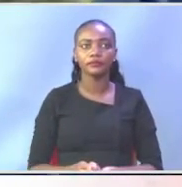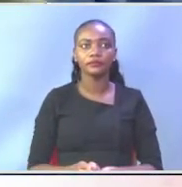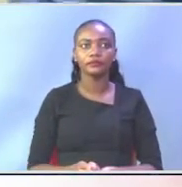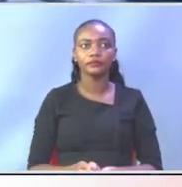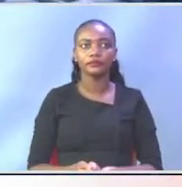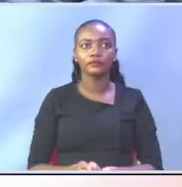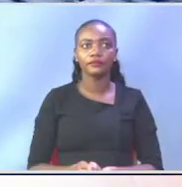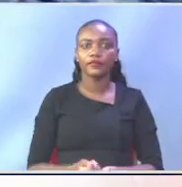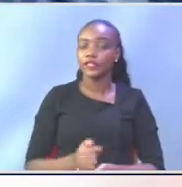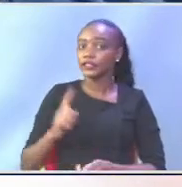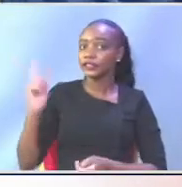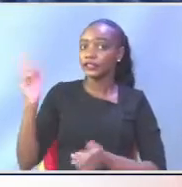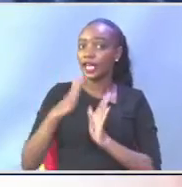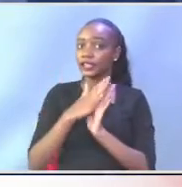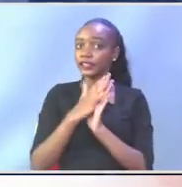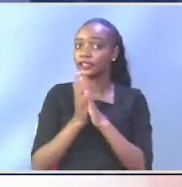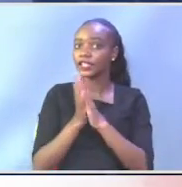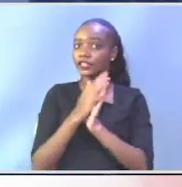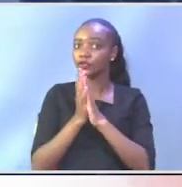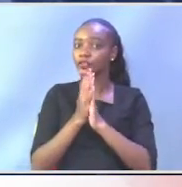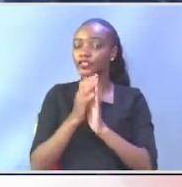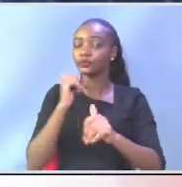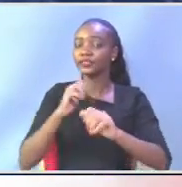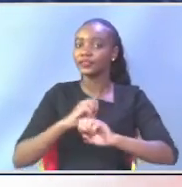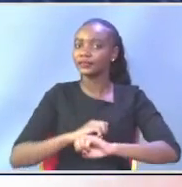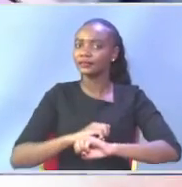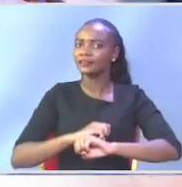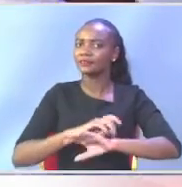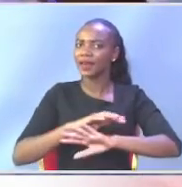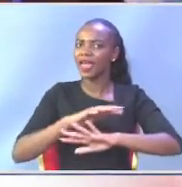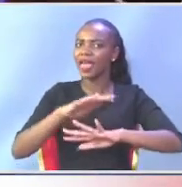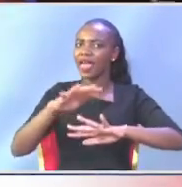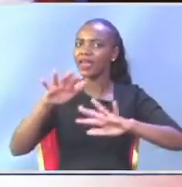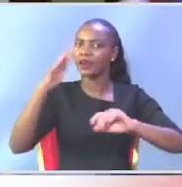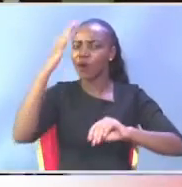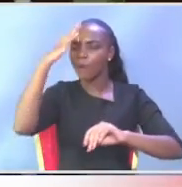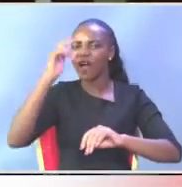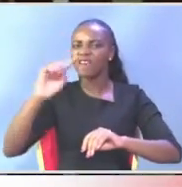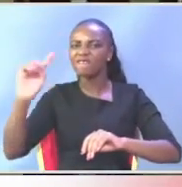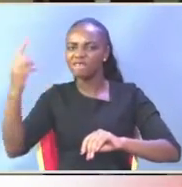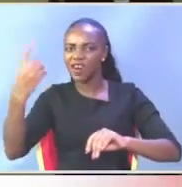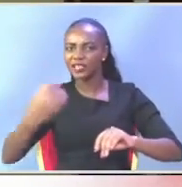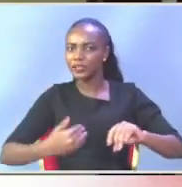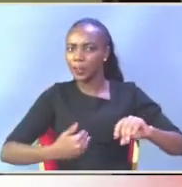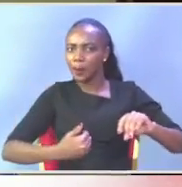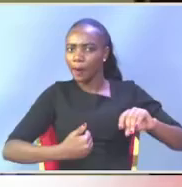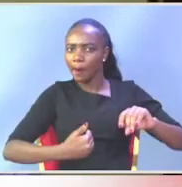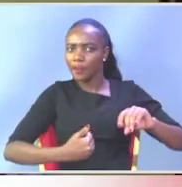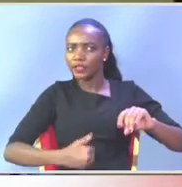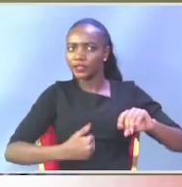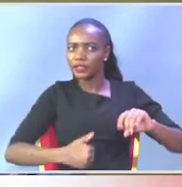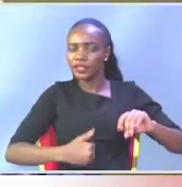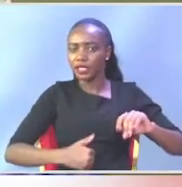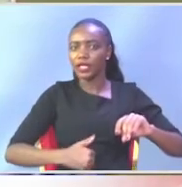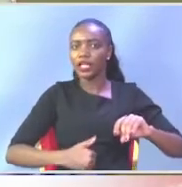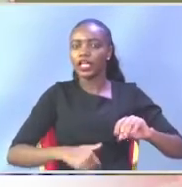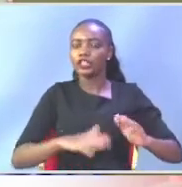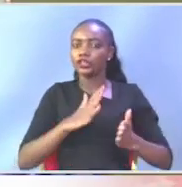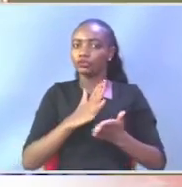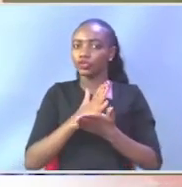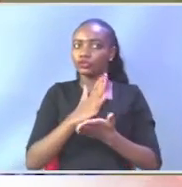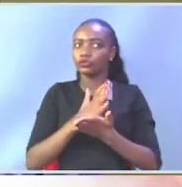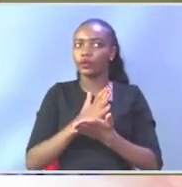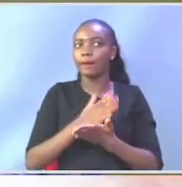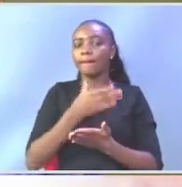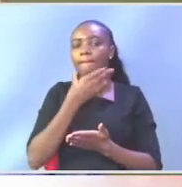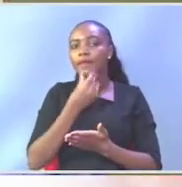Ni taarifa iliyogonga vichwa vya habari baada ya upasuaji wa kwanza wa kupandikiza uume katika eneo la Afrika Mashariki